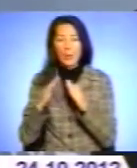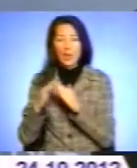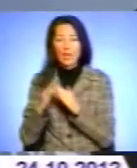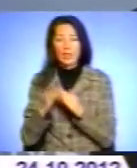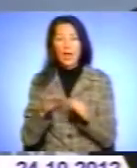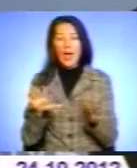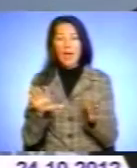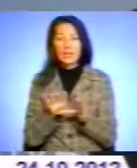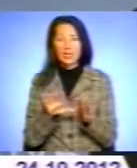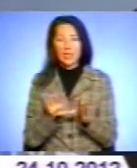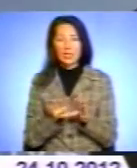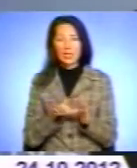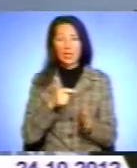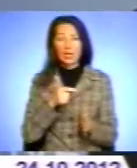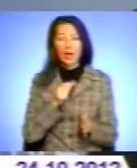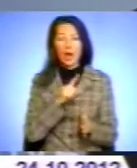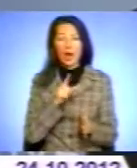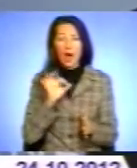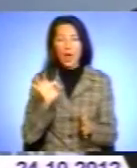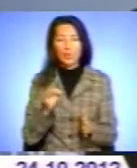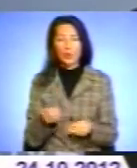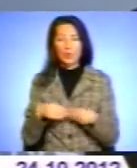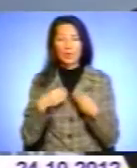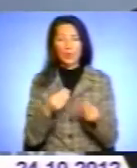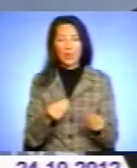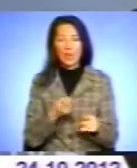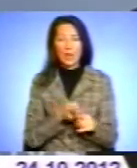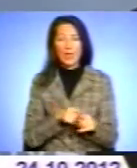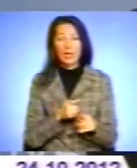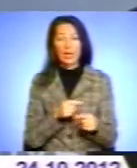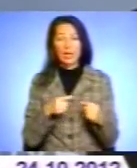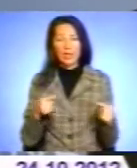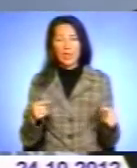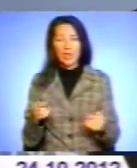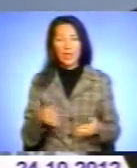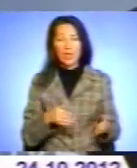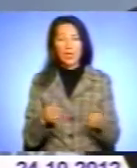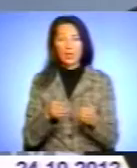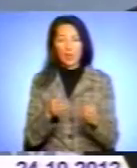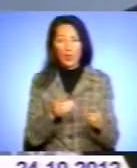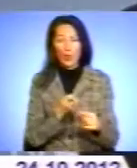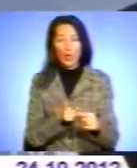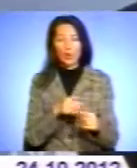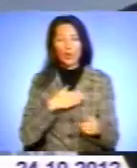енергетики, газоснабжение, это целый ряд дорог, которые мы должны